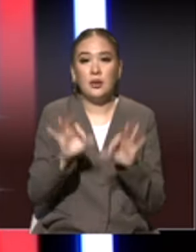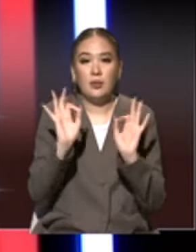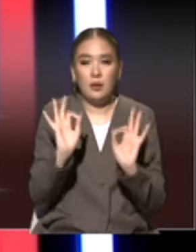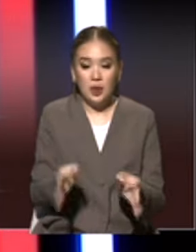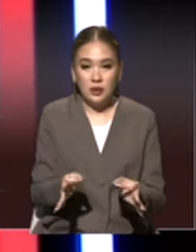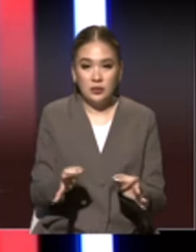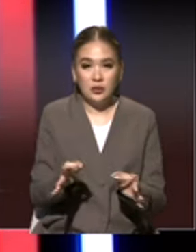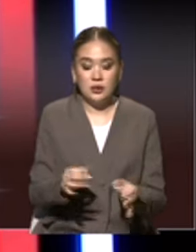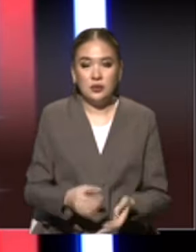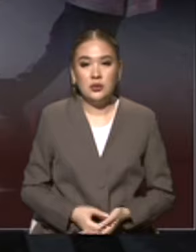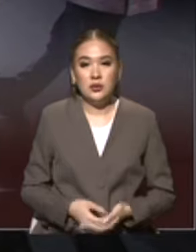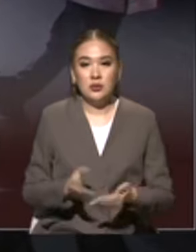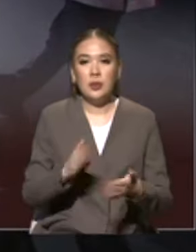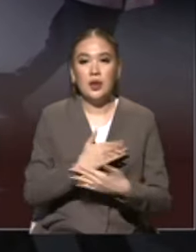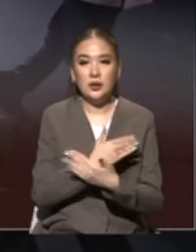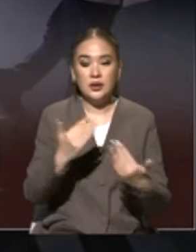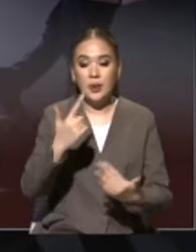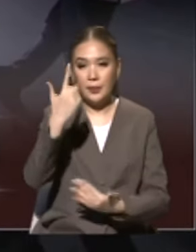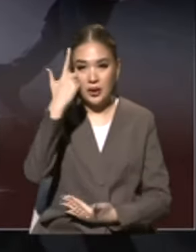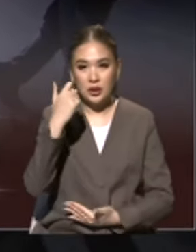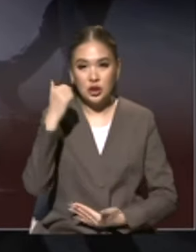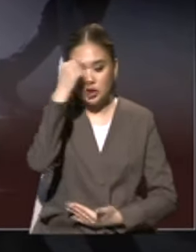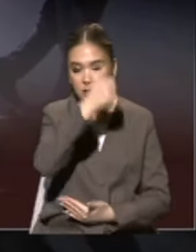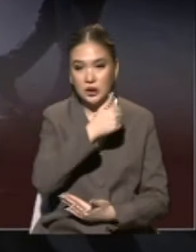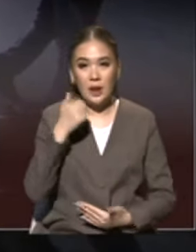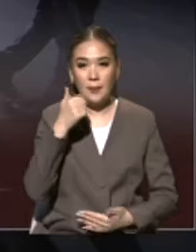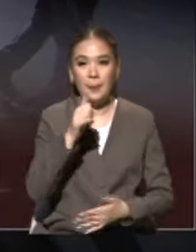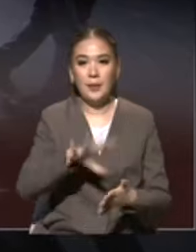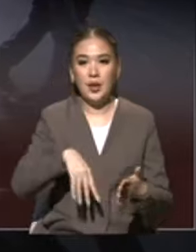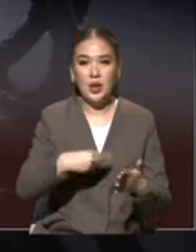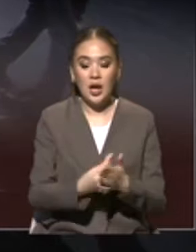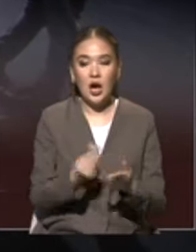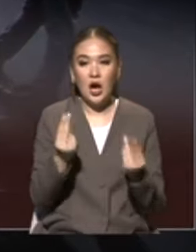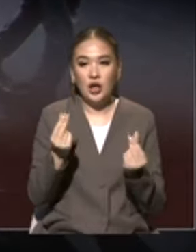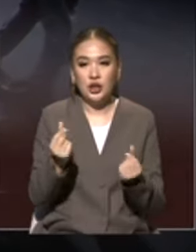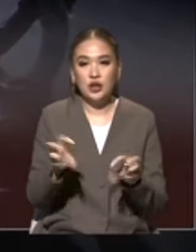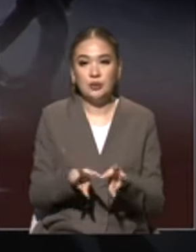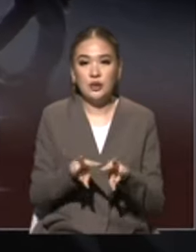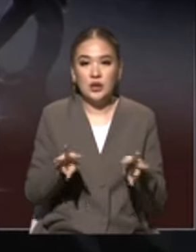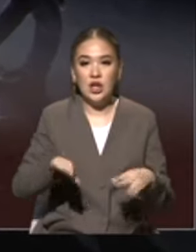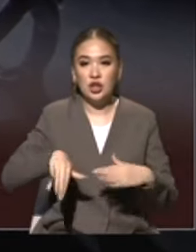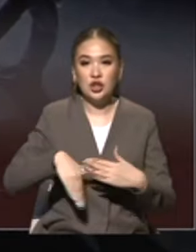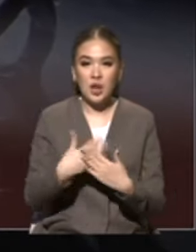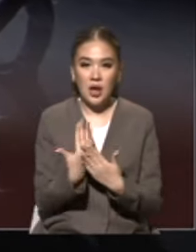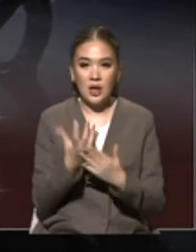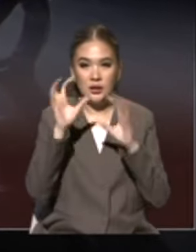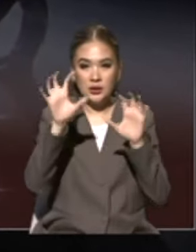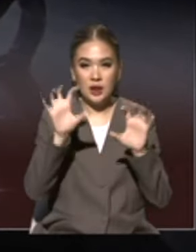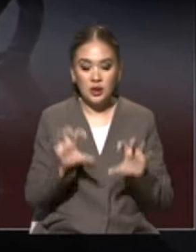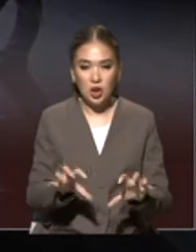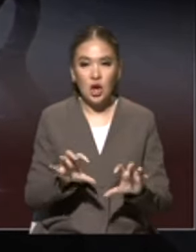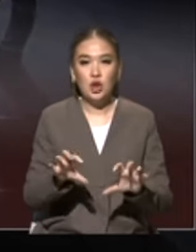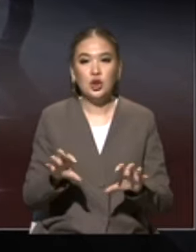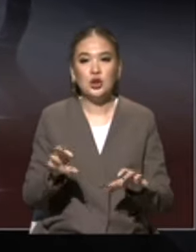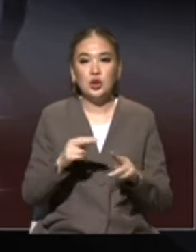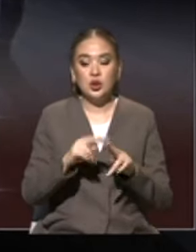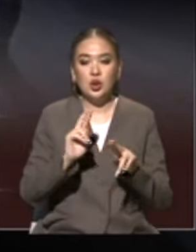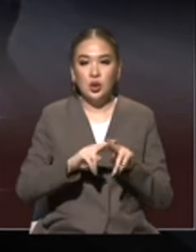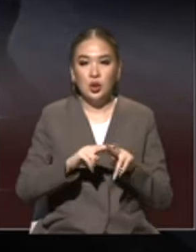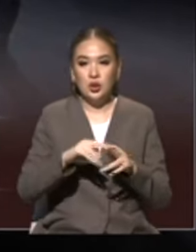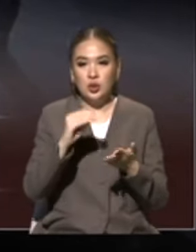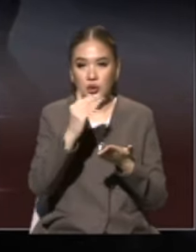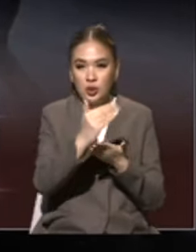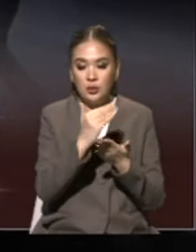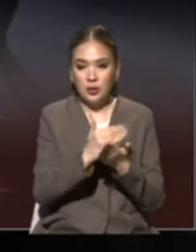болғаннан кейін. Өздеріңіз білесіздер, жылдан бері Қаржы министрлігі жаңа заң жобасын әзірледі. Мемлекет басшысы да